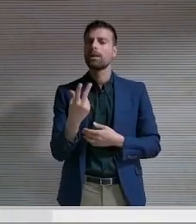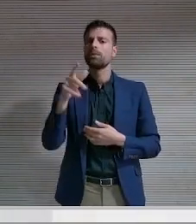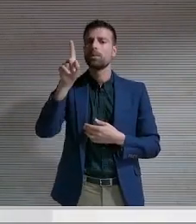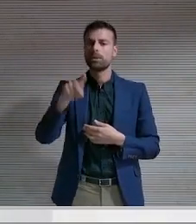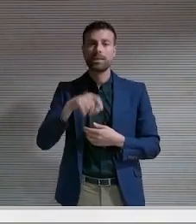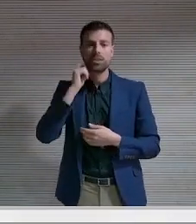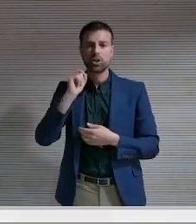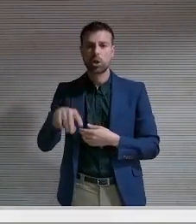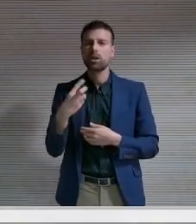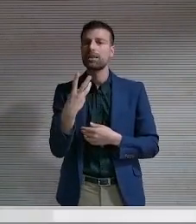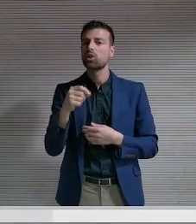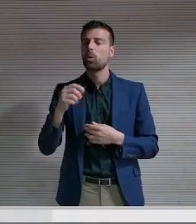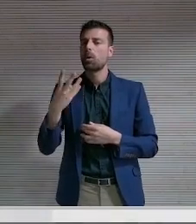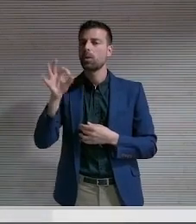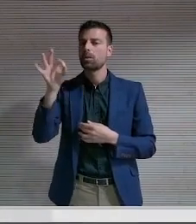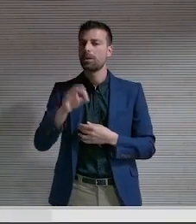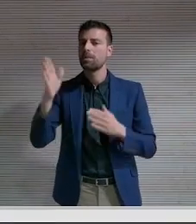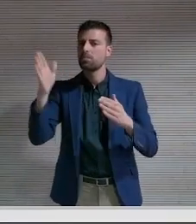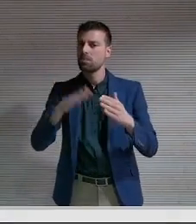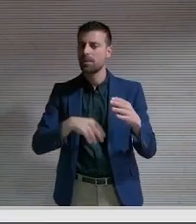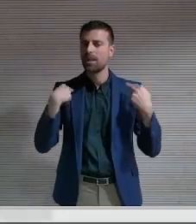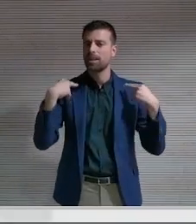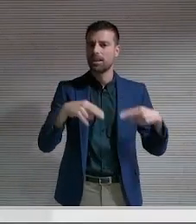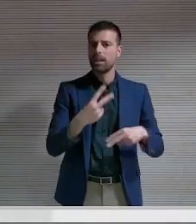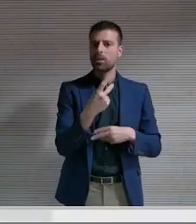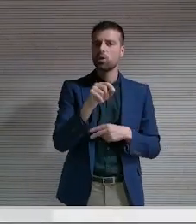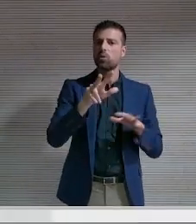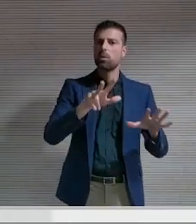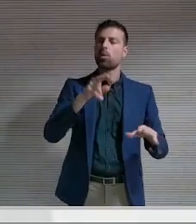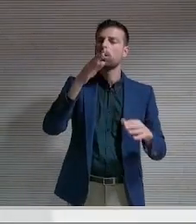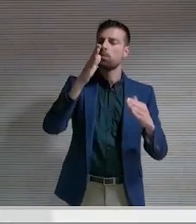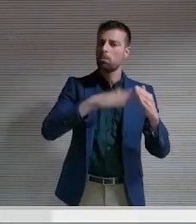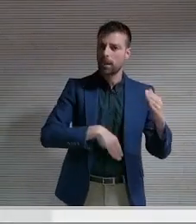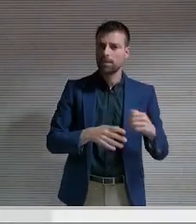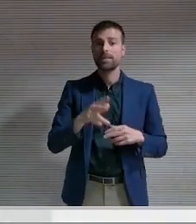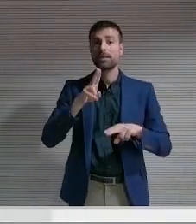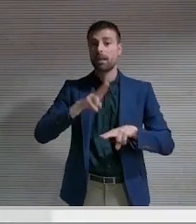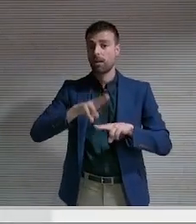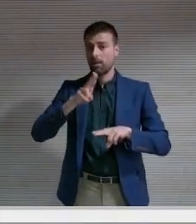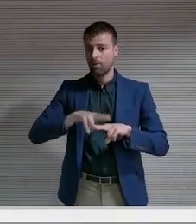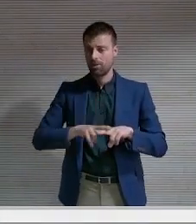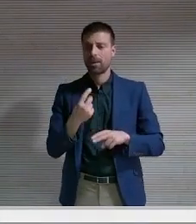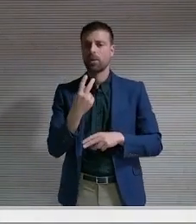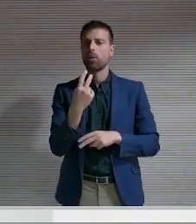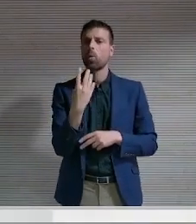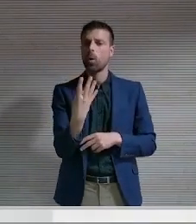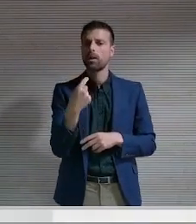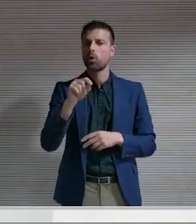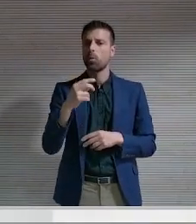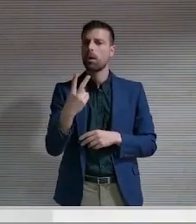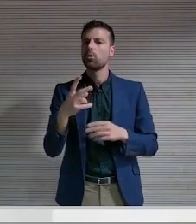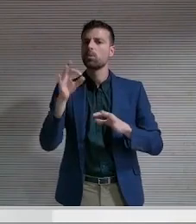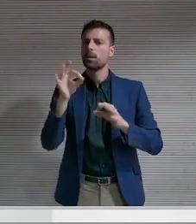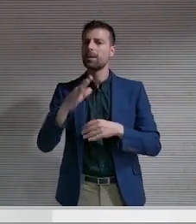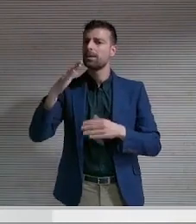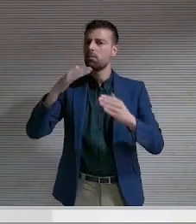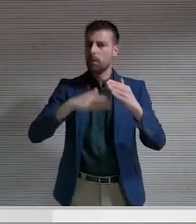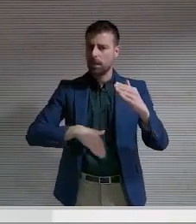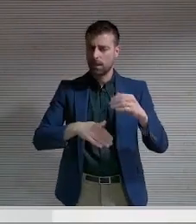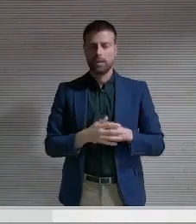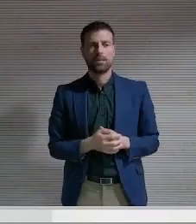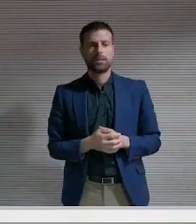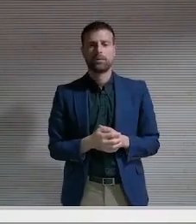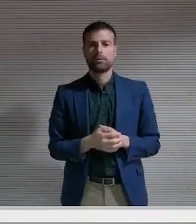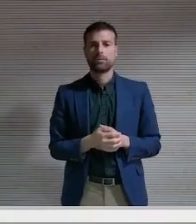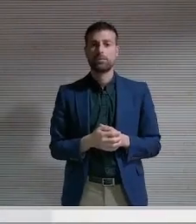Girona un 4,7% menys, Lleida un 2,8% menys i Tarragona un 4,2% menys.